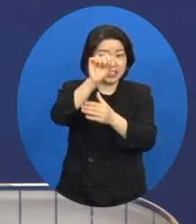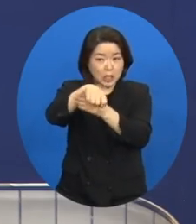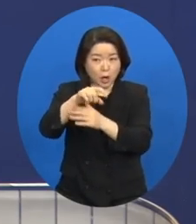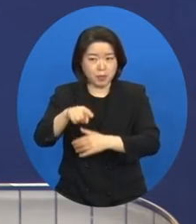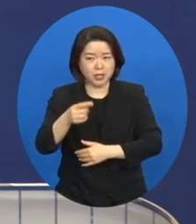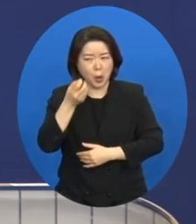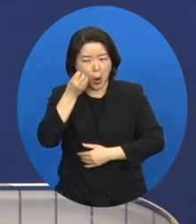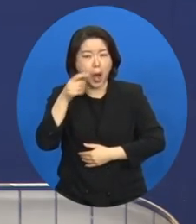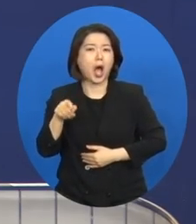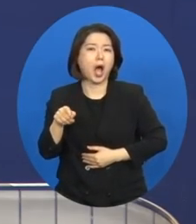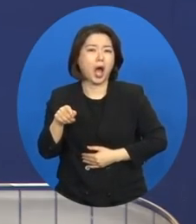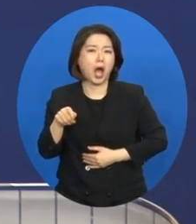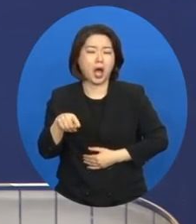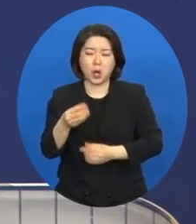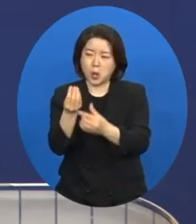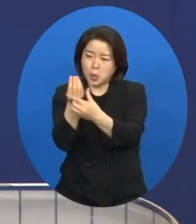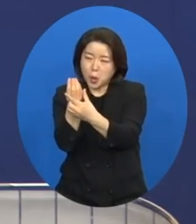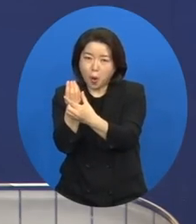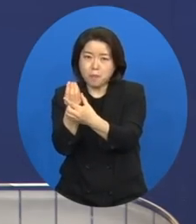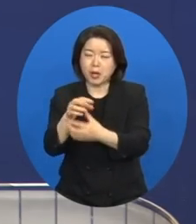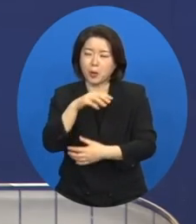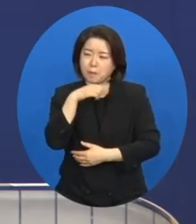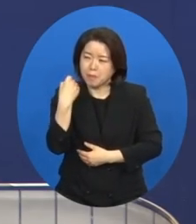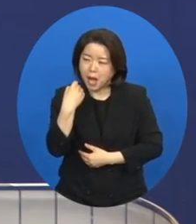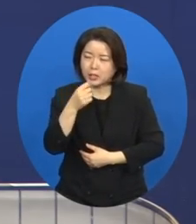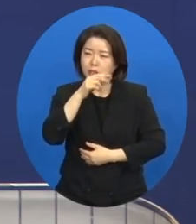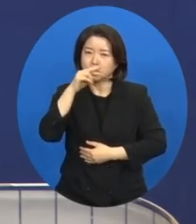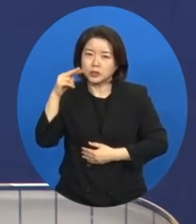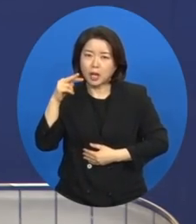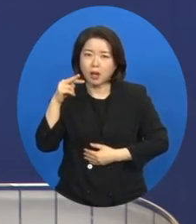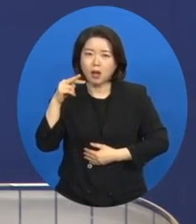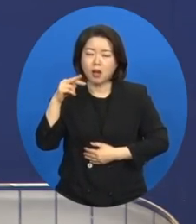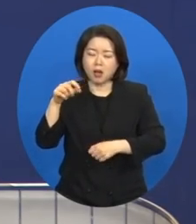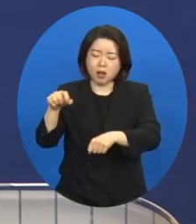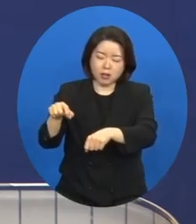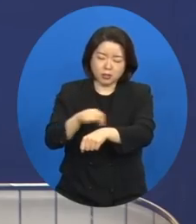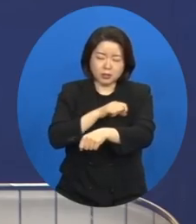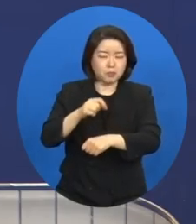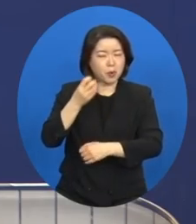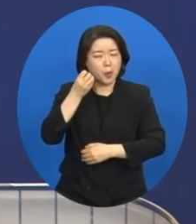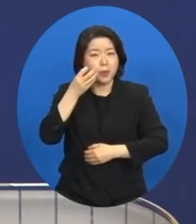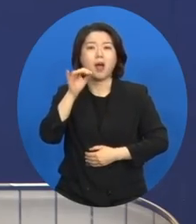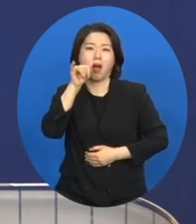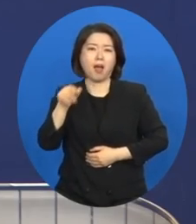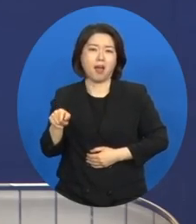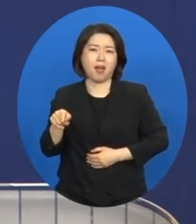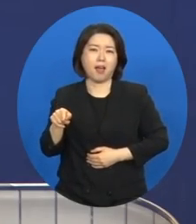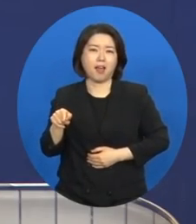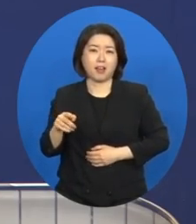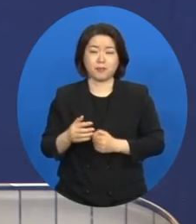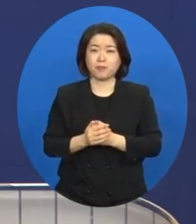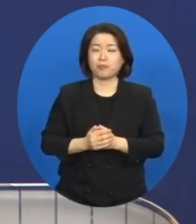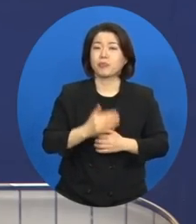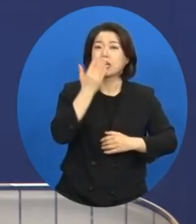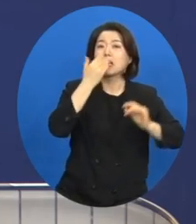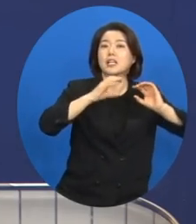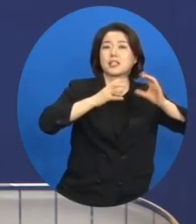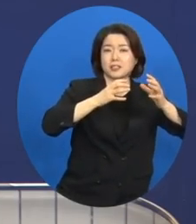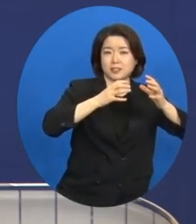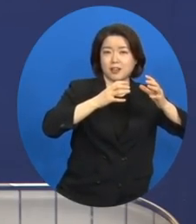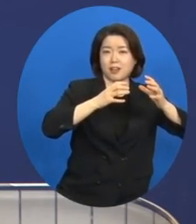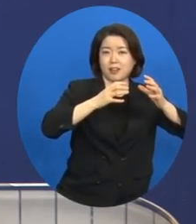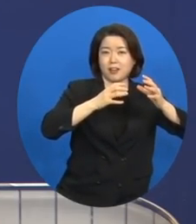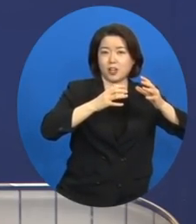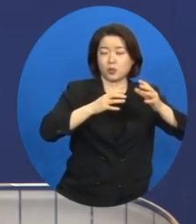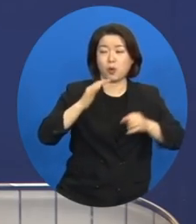보신 분 아시겠지만 열매도 그렇고 맛도 그렇고 향도 굉장히 독특하다라는 거죠. 여러분 이스라엘은